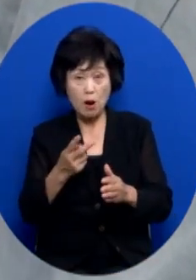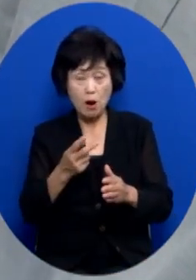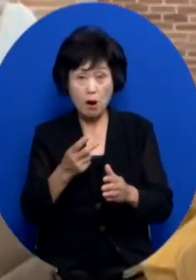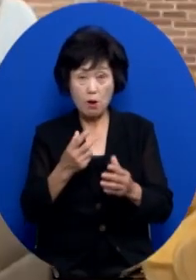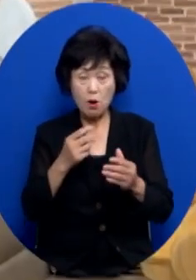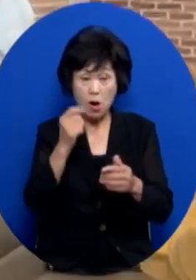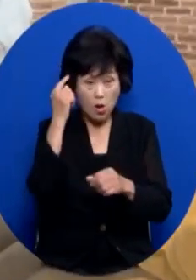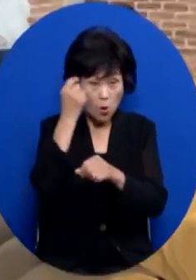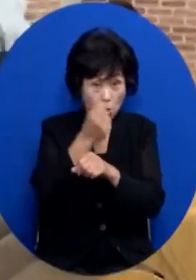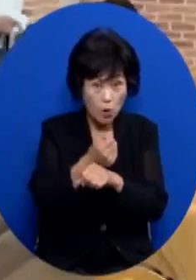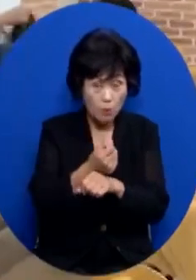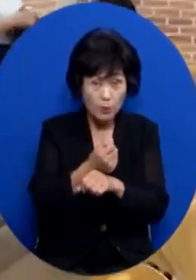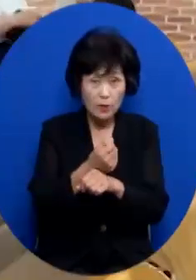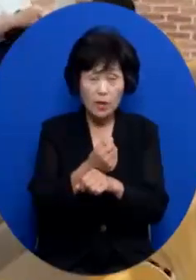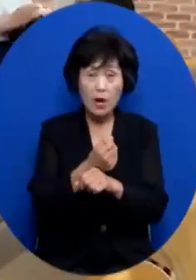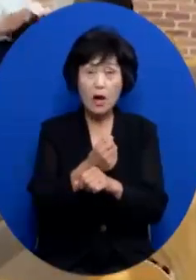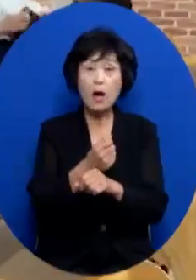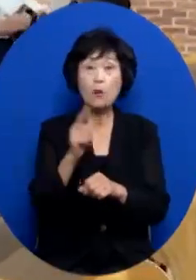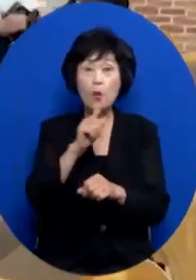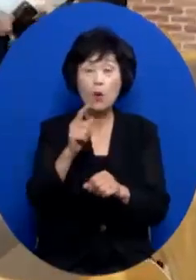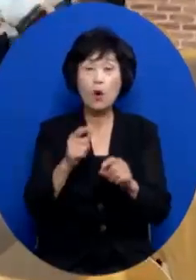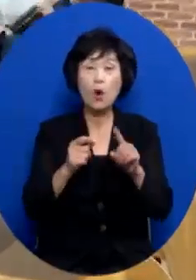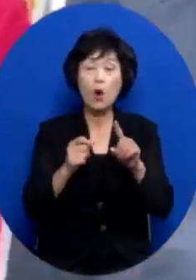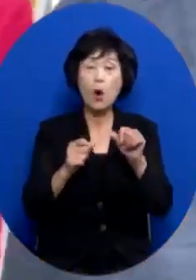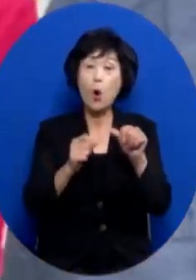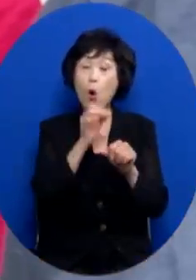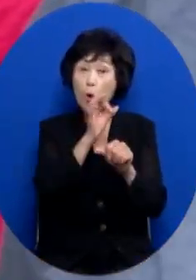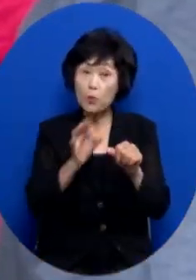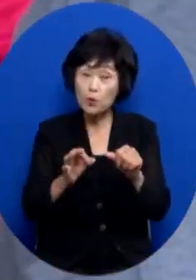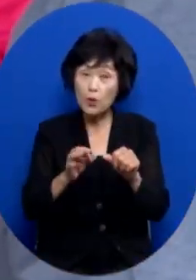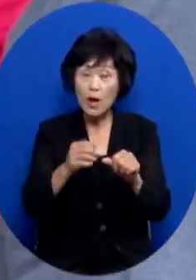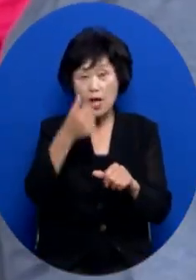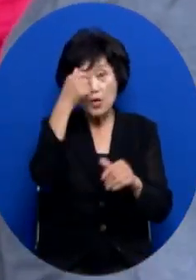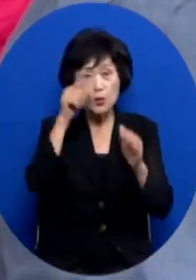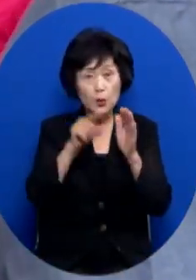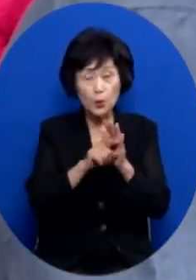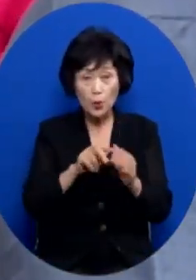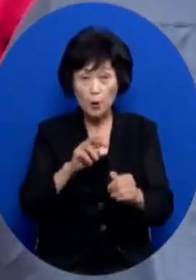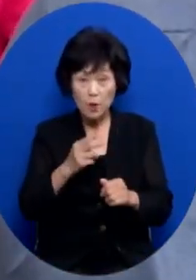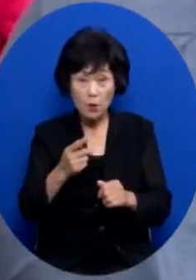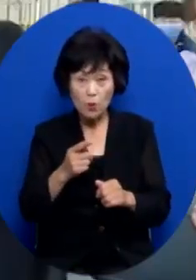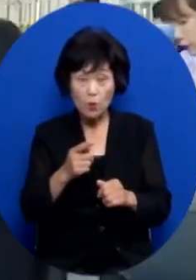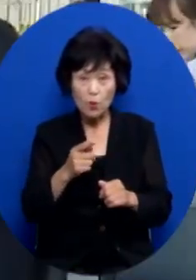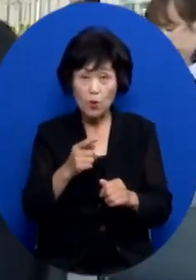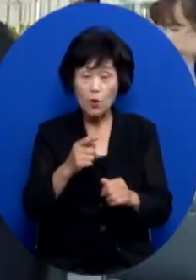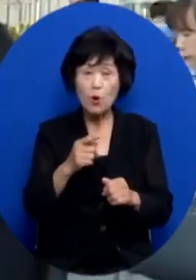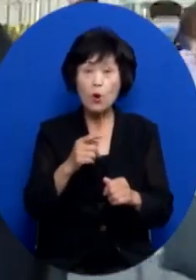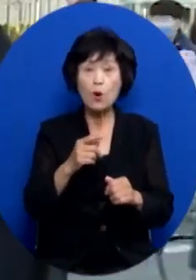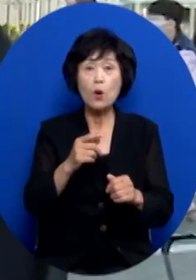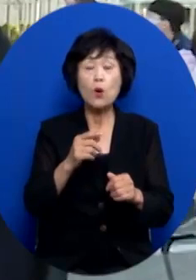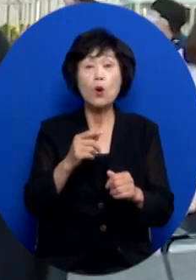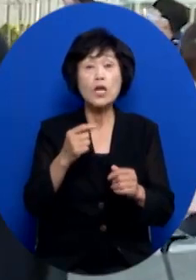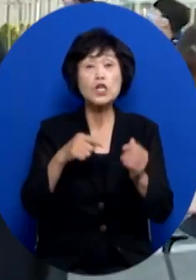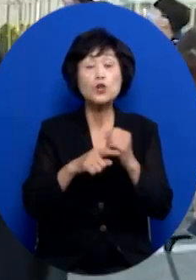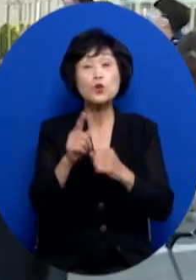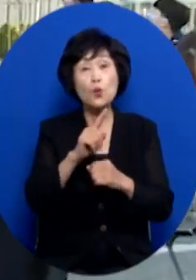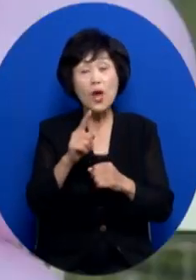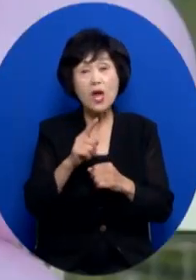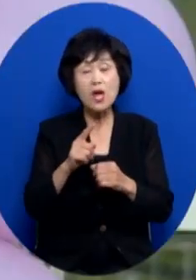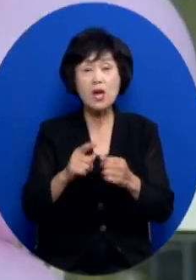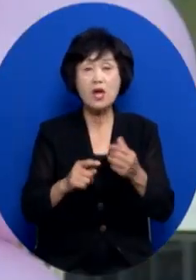교리때문이거나 기독교인과의교류를좋아해서개종한사람은5%에불과합니다. 나머지